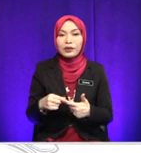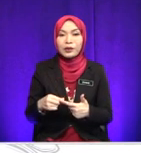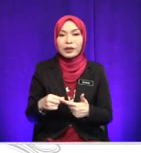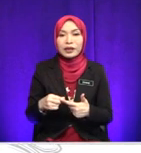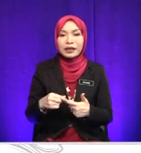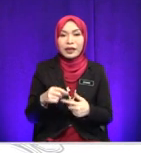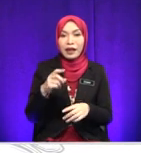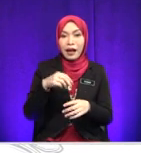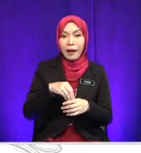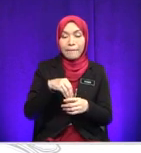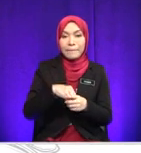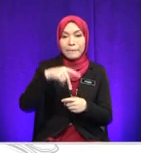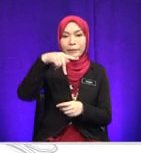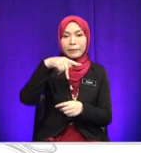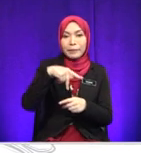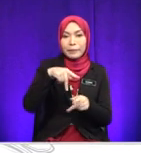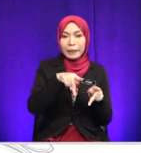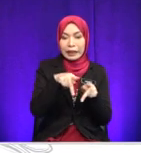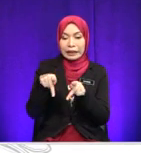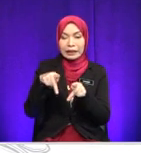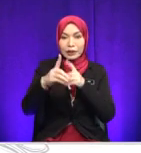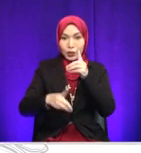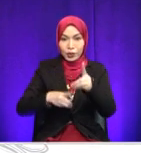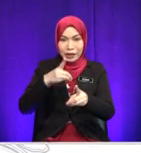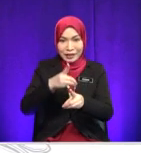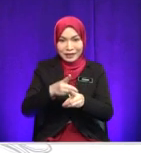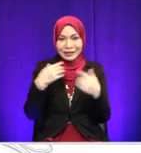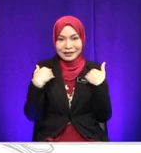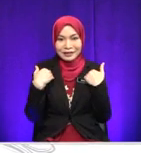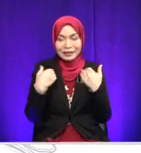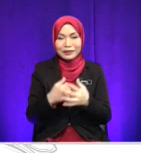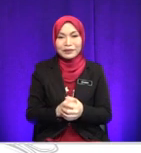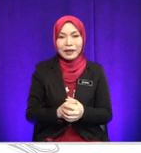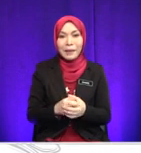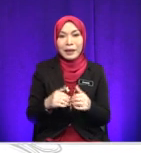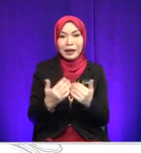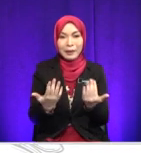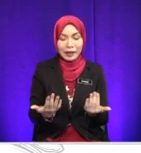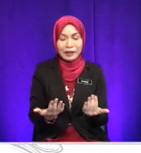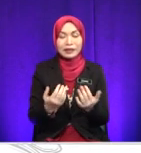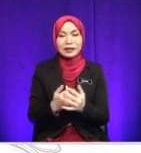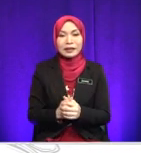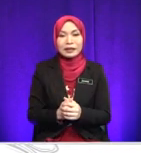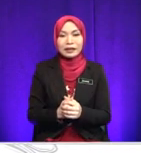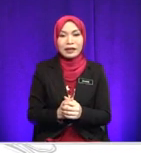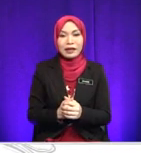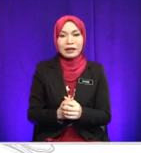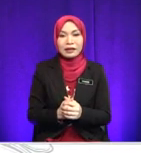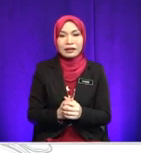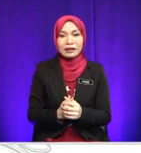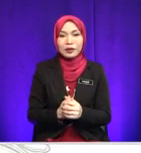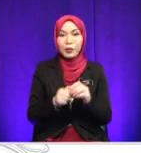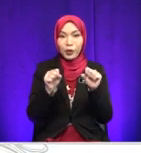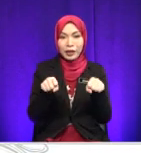ialah bagaimanakah Kementerian Luar Negeri boleh mengekalkan kedaulatan negara? Yang kedua, apakah peluang pekerjaan